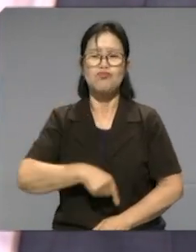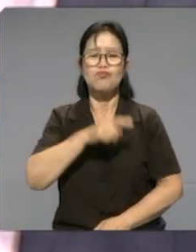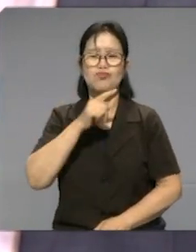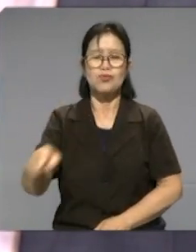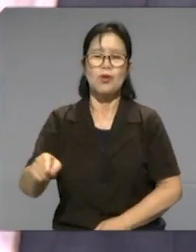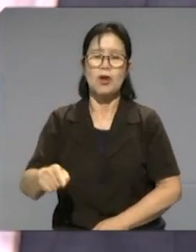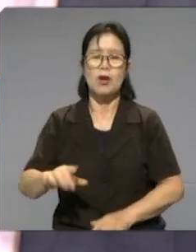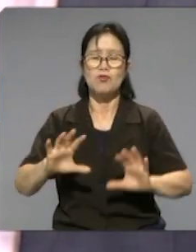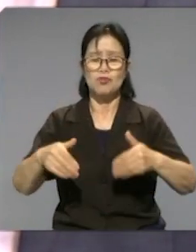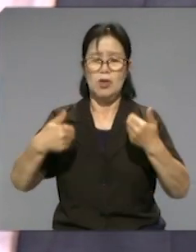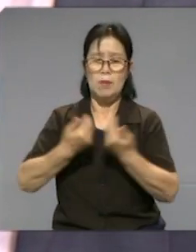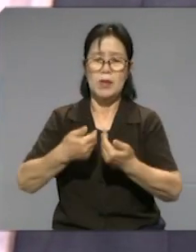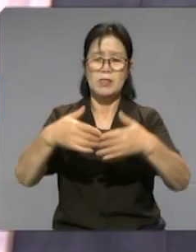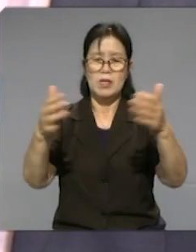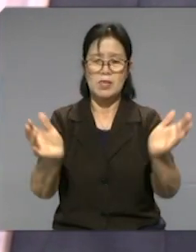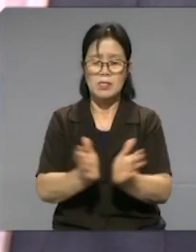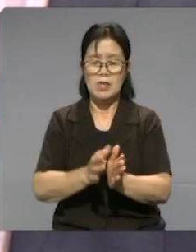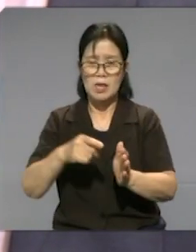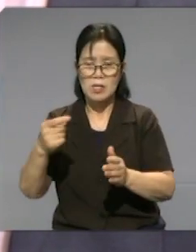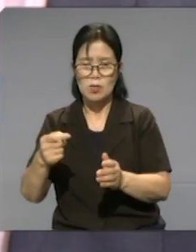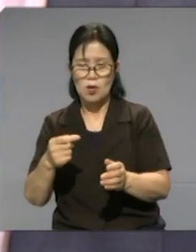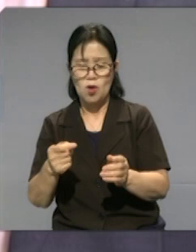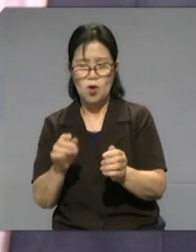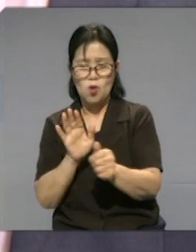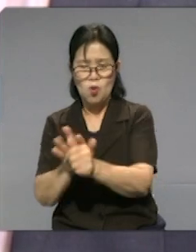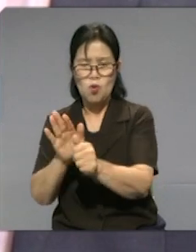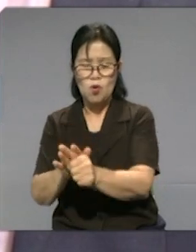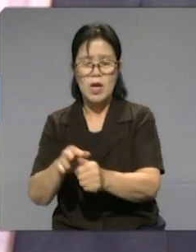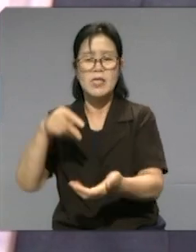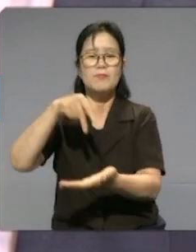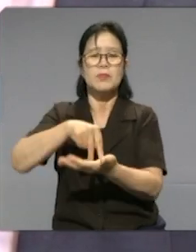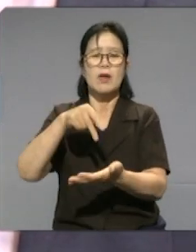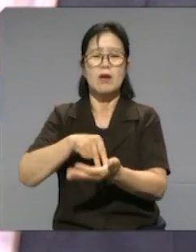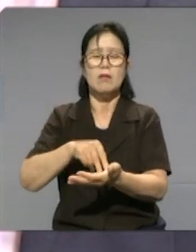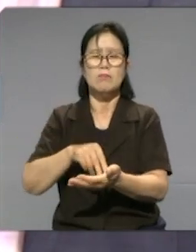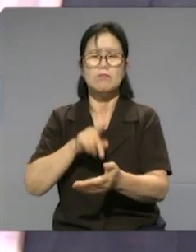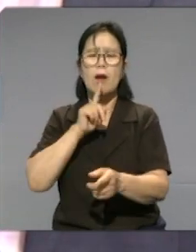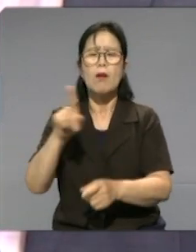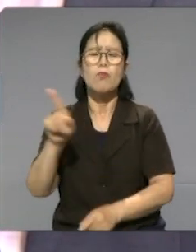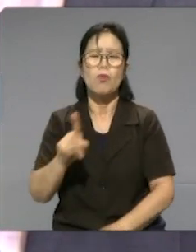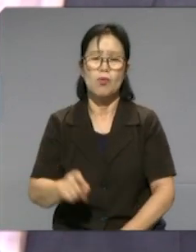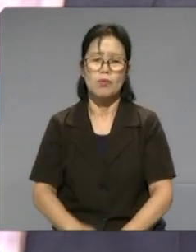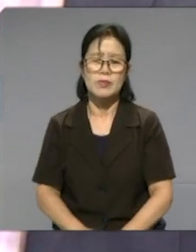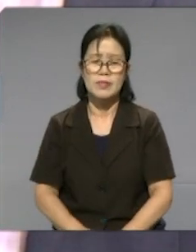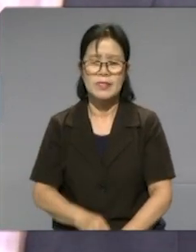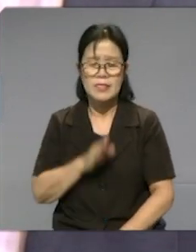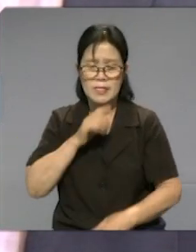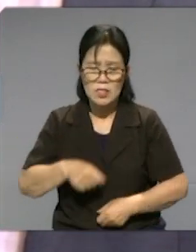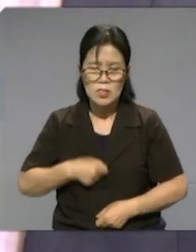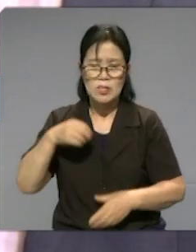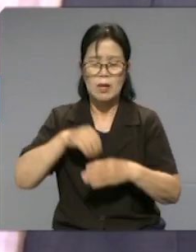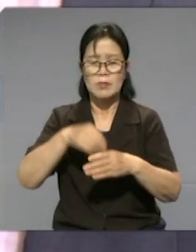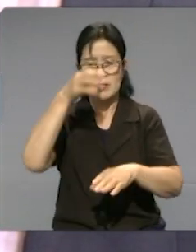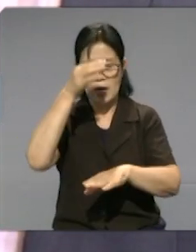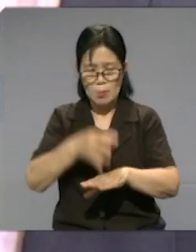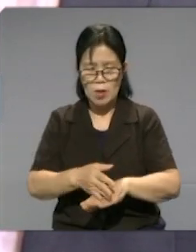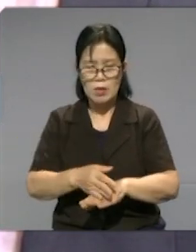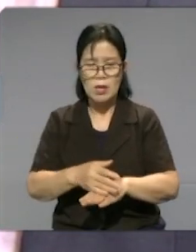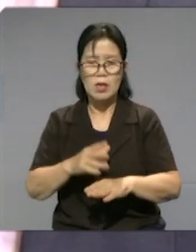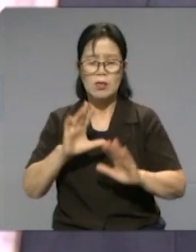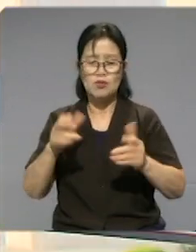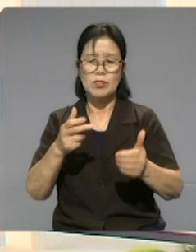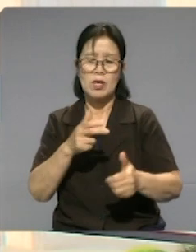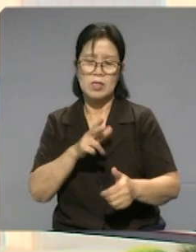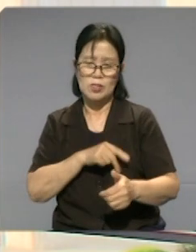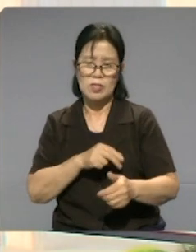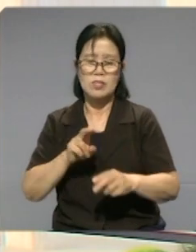반 국가 단체에 가서 동조한 입장에서 무슨 할 말이 있다고 진정성 담은 사과와 함께 국회의원직을